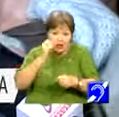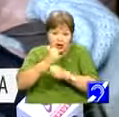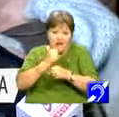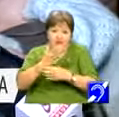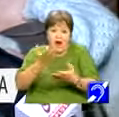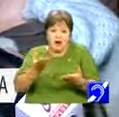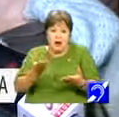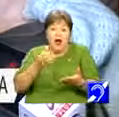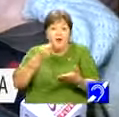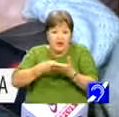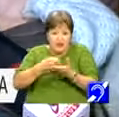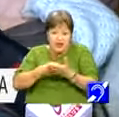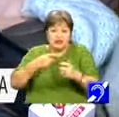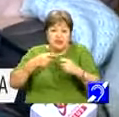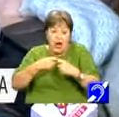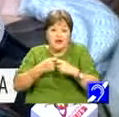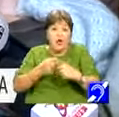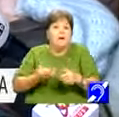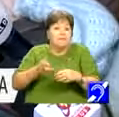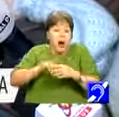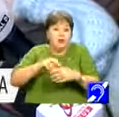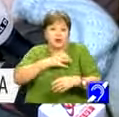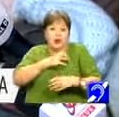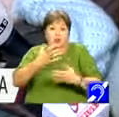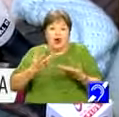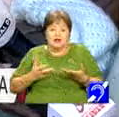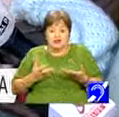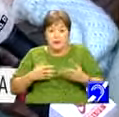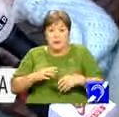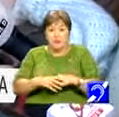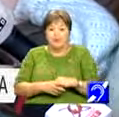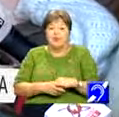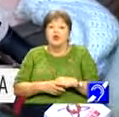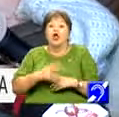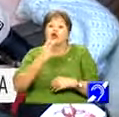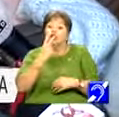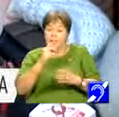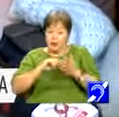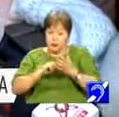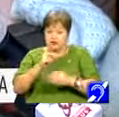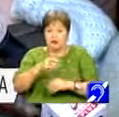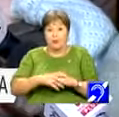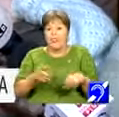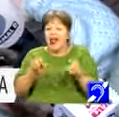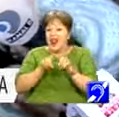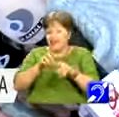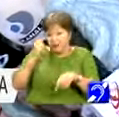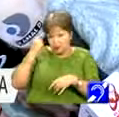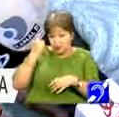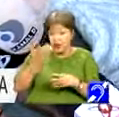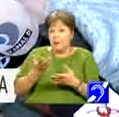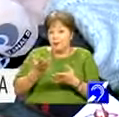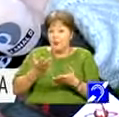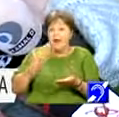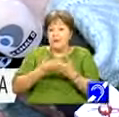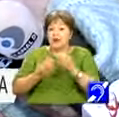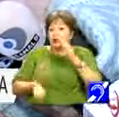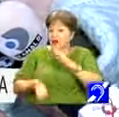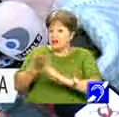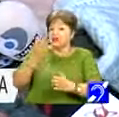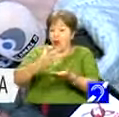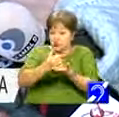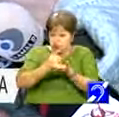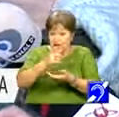detaliem și nu este o condiție pe care o de peste de 1 2 de asemenea știm tot pentru creșterea veniturilor